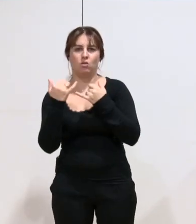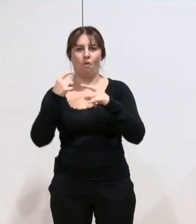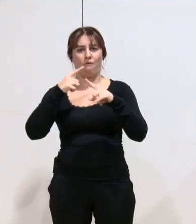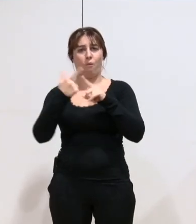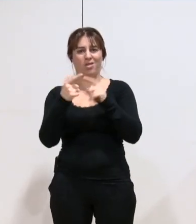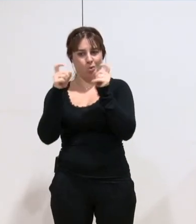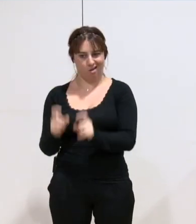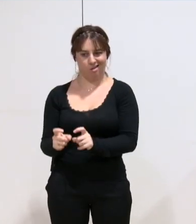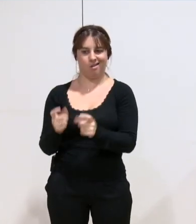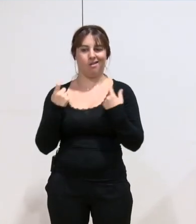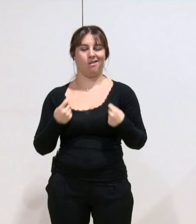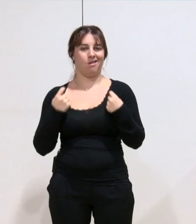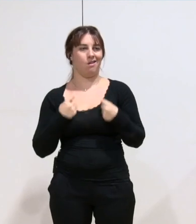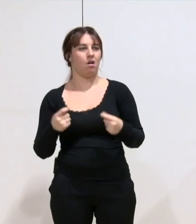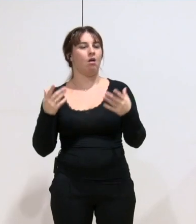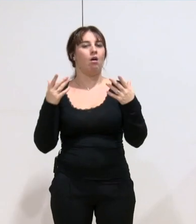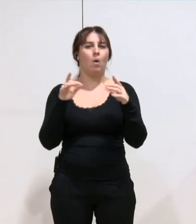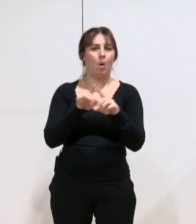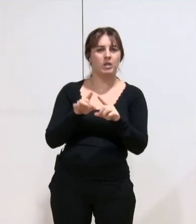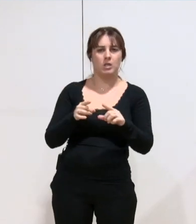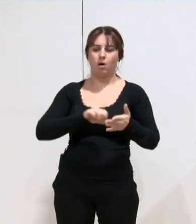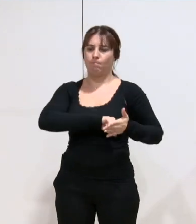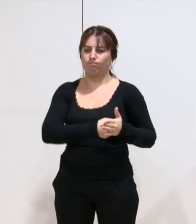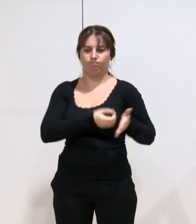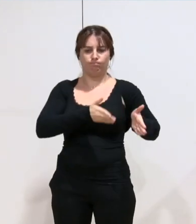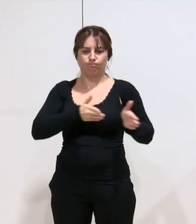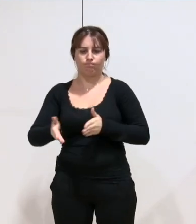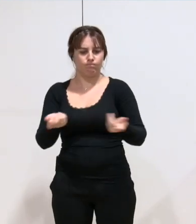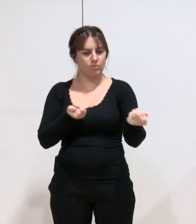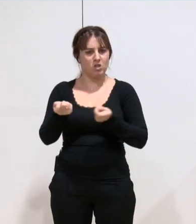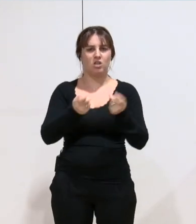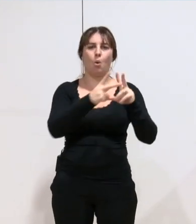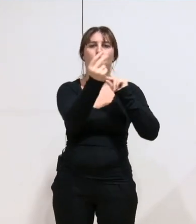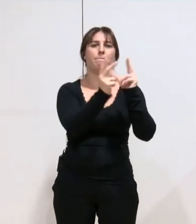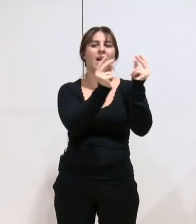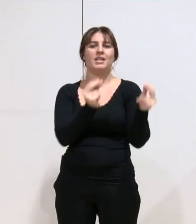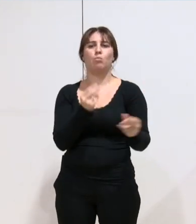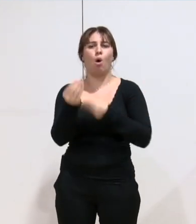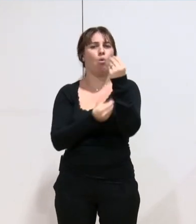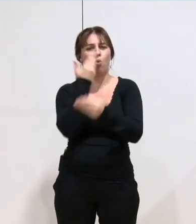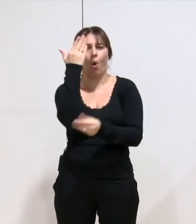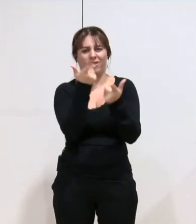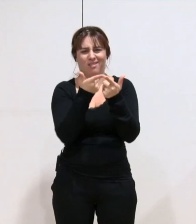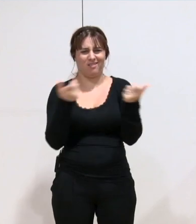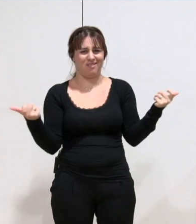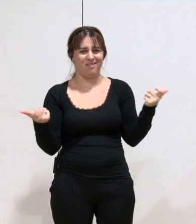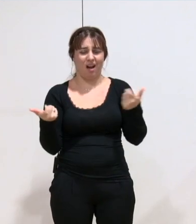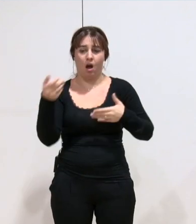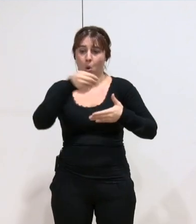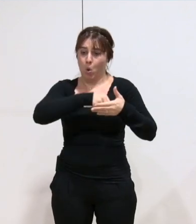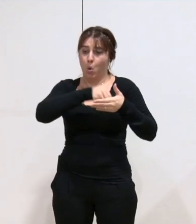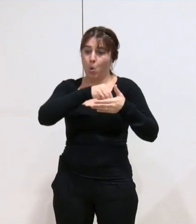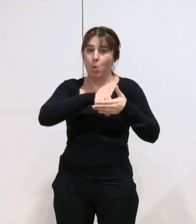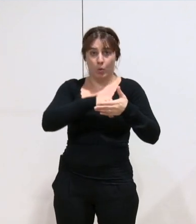les mesures un peu rationnelles qui ont été prises sur le mode de gestion du palais des sports ou autres, ont permis de faire ces